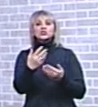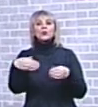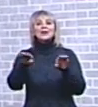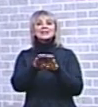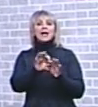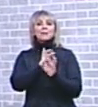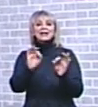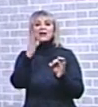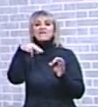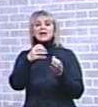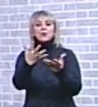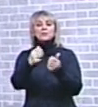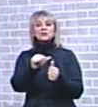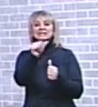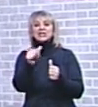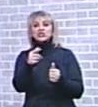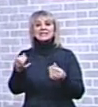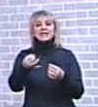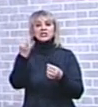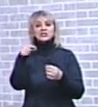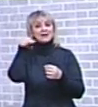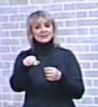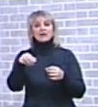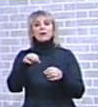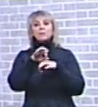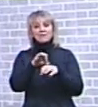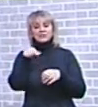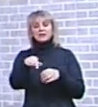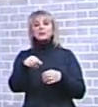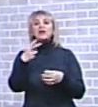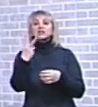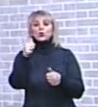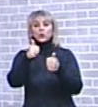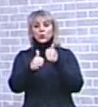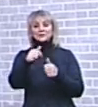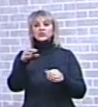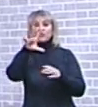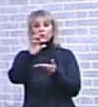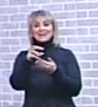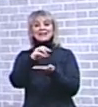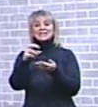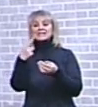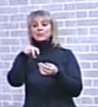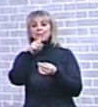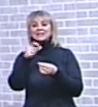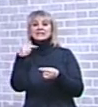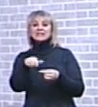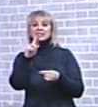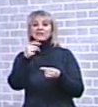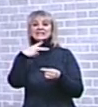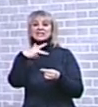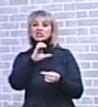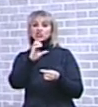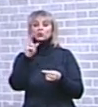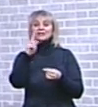такая прекрасная фея берет за час аниматорства на дне рождения. Второй конкурс – фоторазминка. Здесь КВНщики за 30